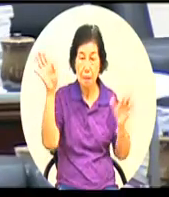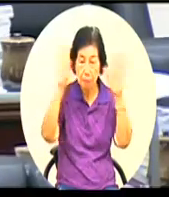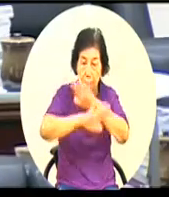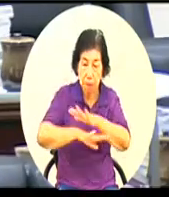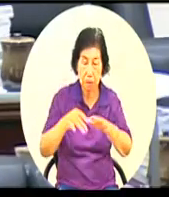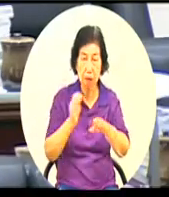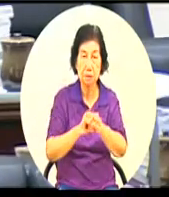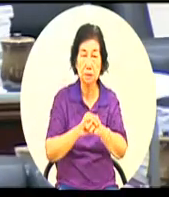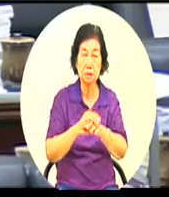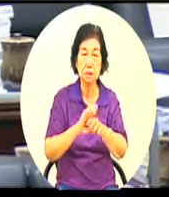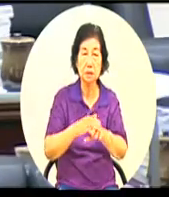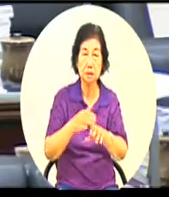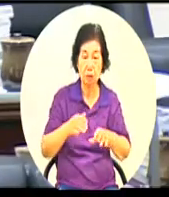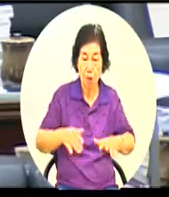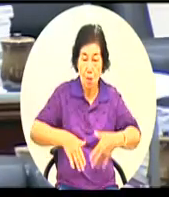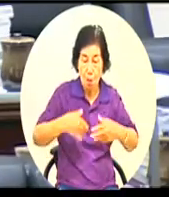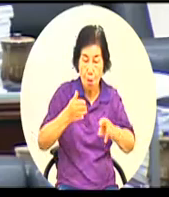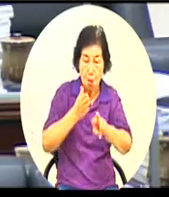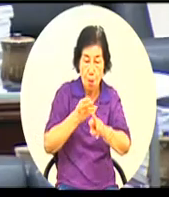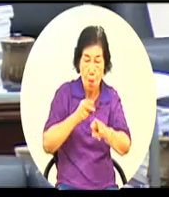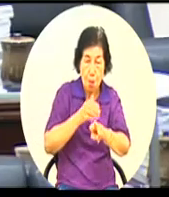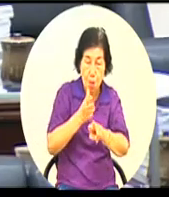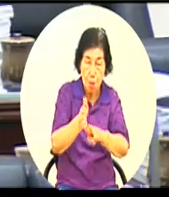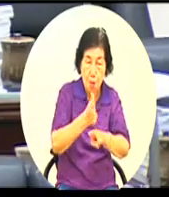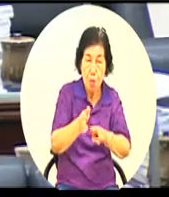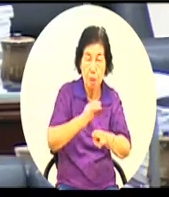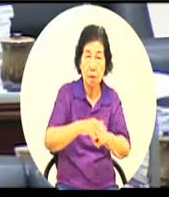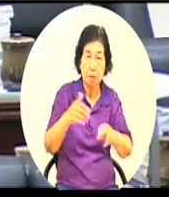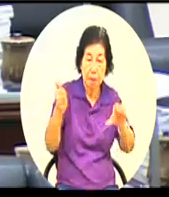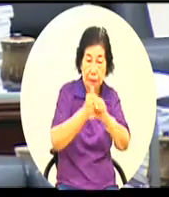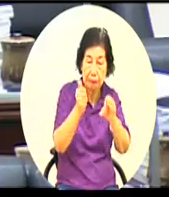啊，拄啊连一只乌心蚊也无。